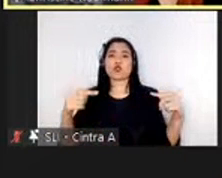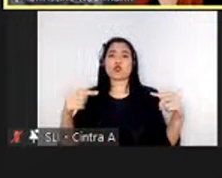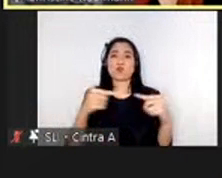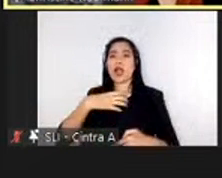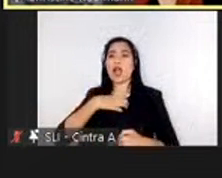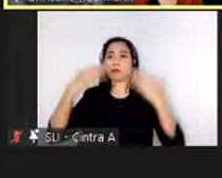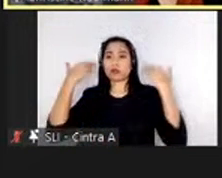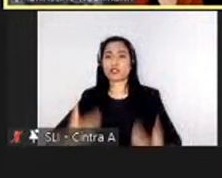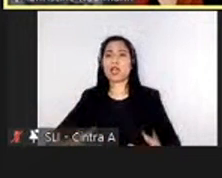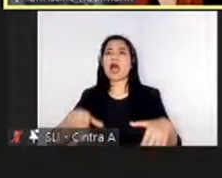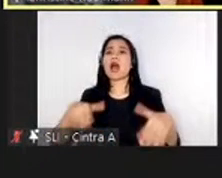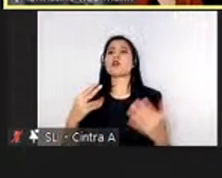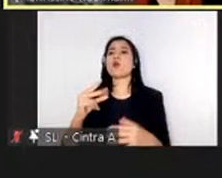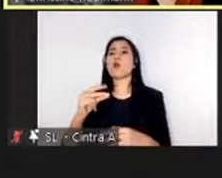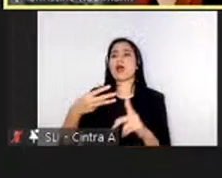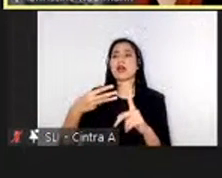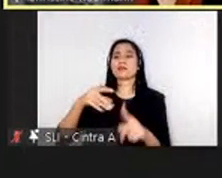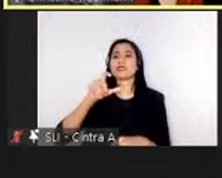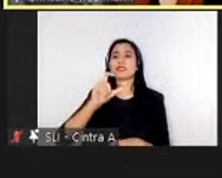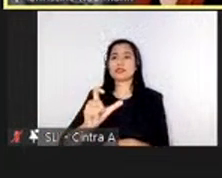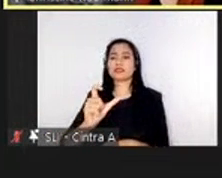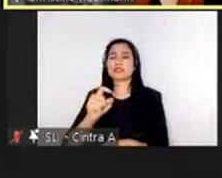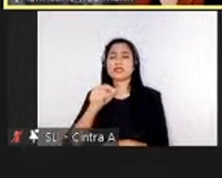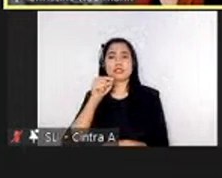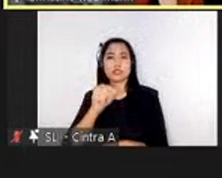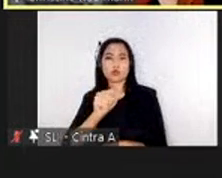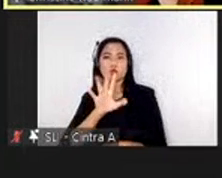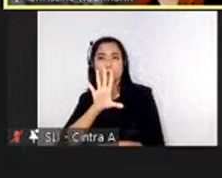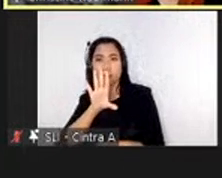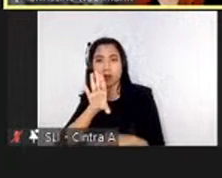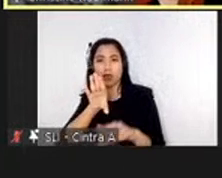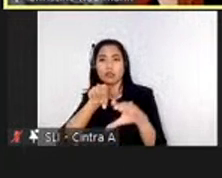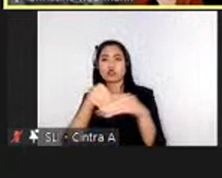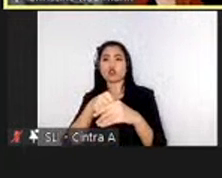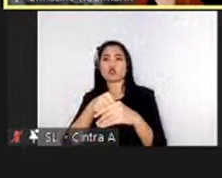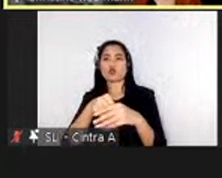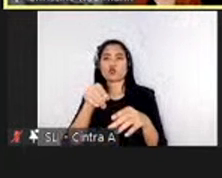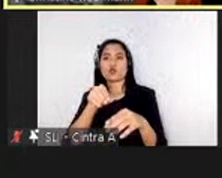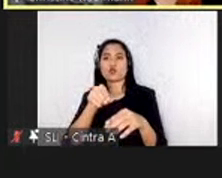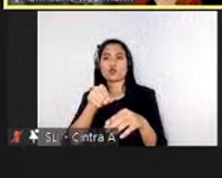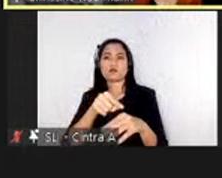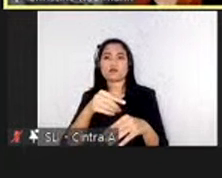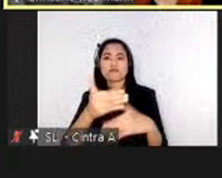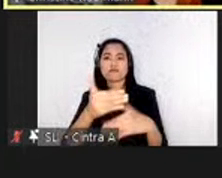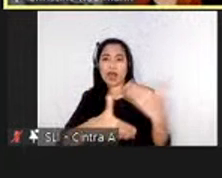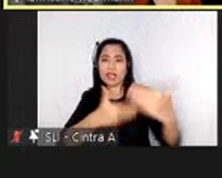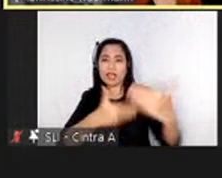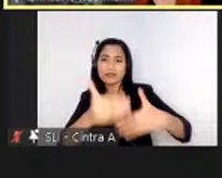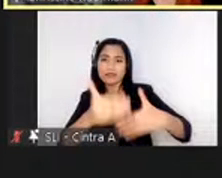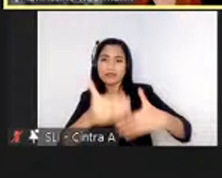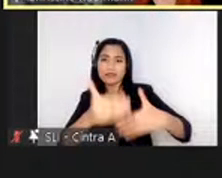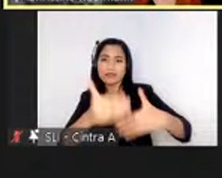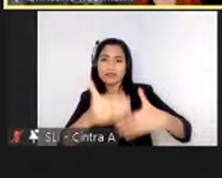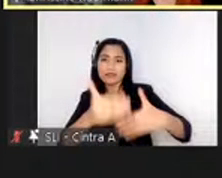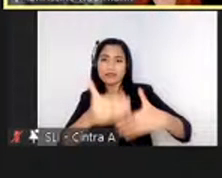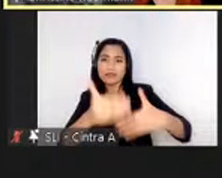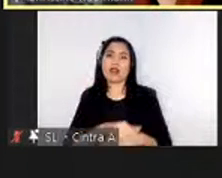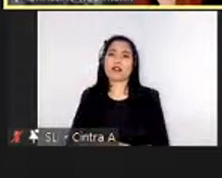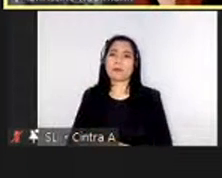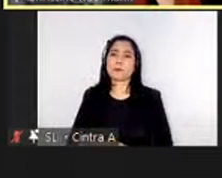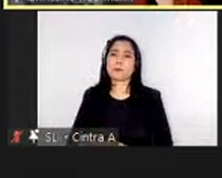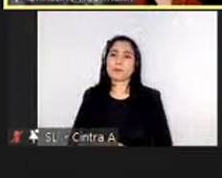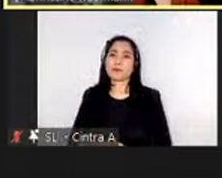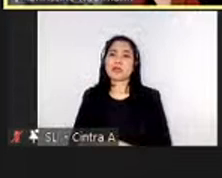RBC itu menjadi bagian dari pelaksanaannya dan pting juga untuk